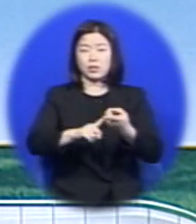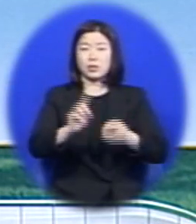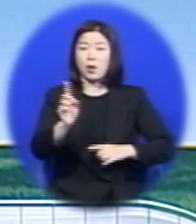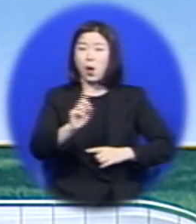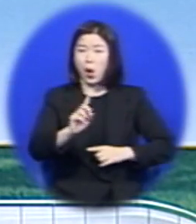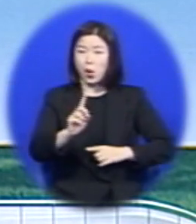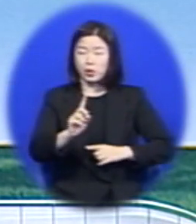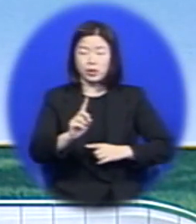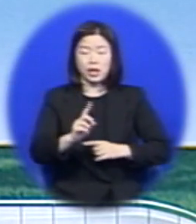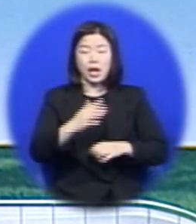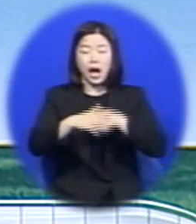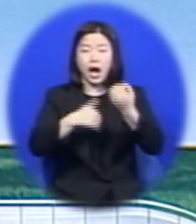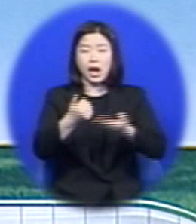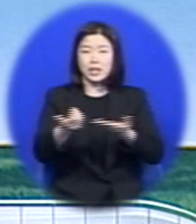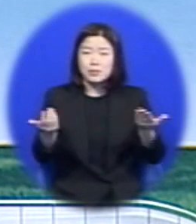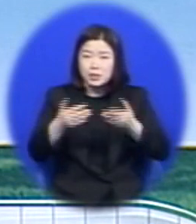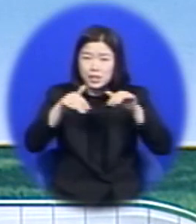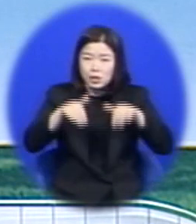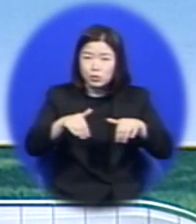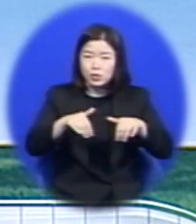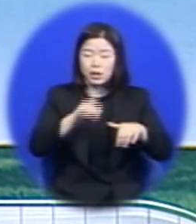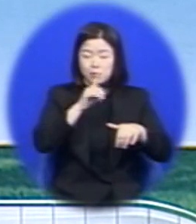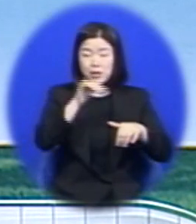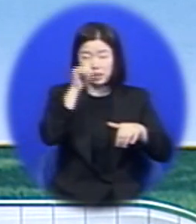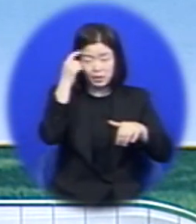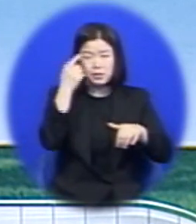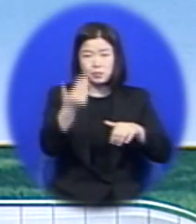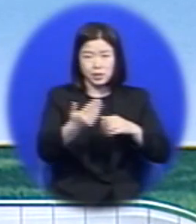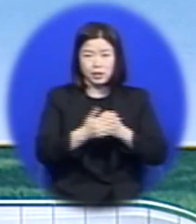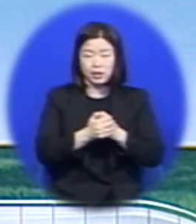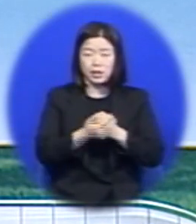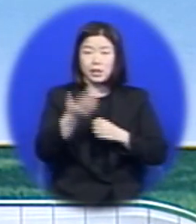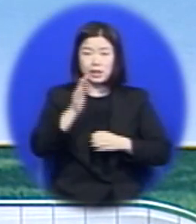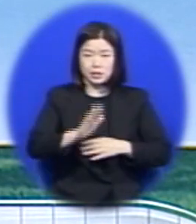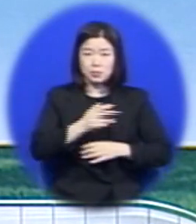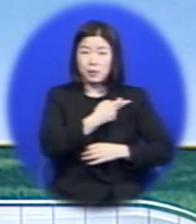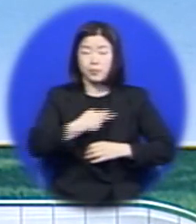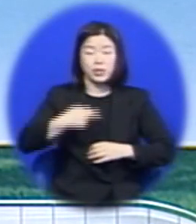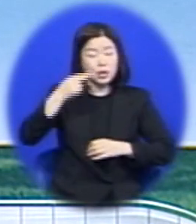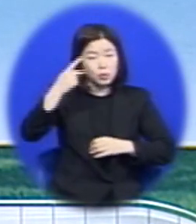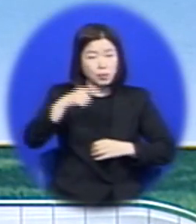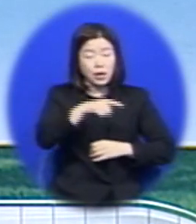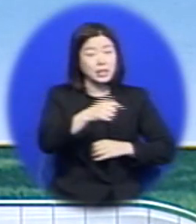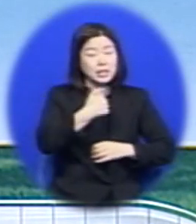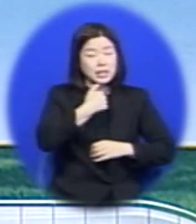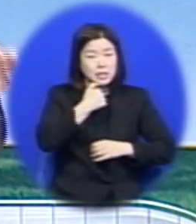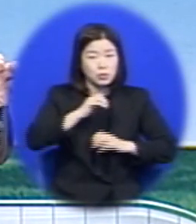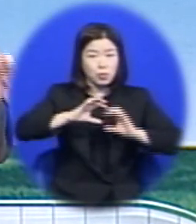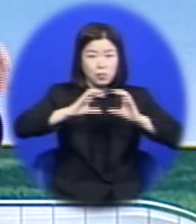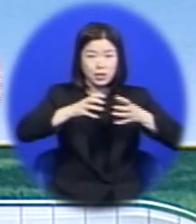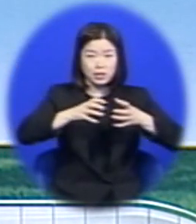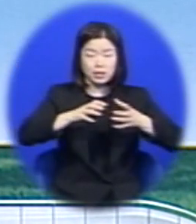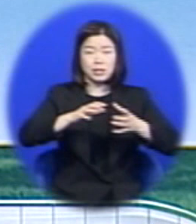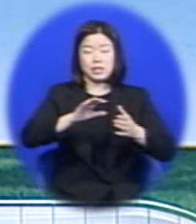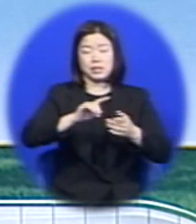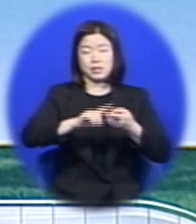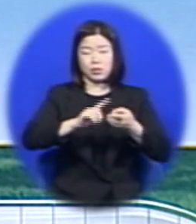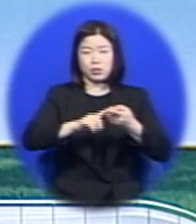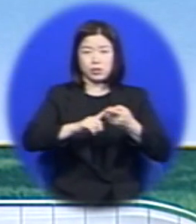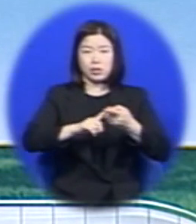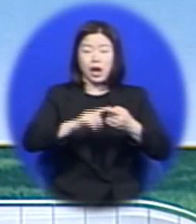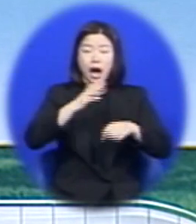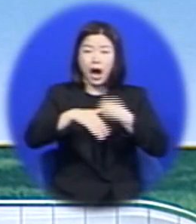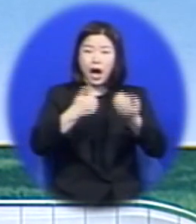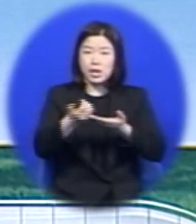일꾼이라고 했겠어요? 사도 바울이 이 로마 제국을 하나님의 일꾼이라고 이렇게 표현했던